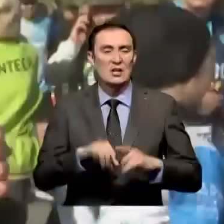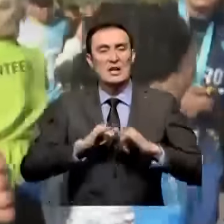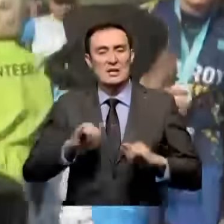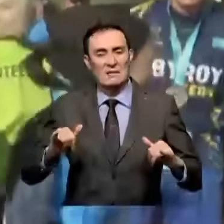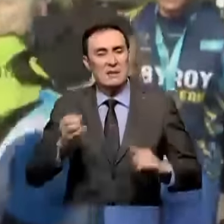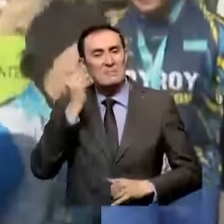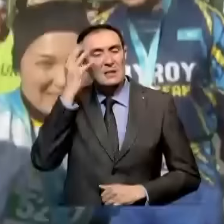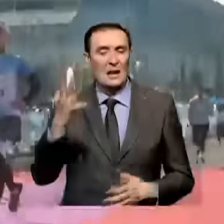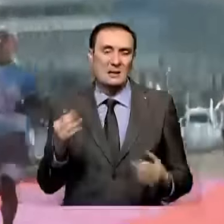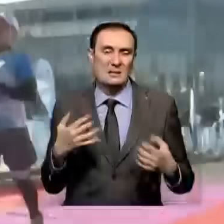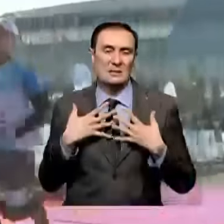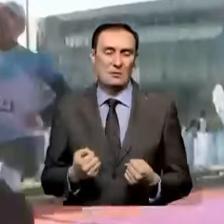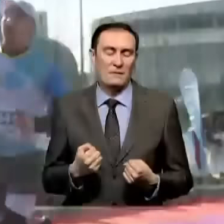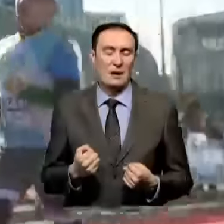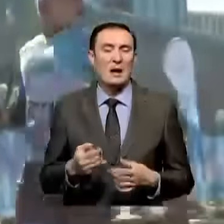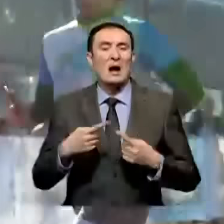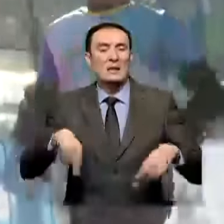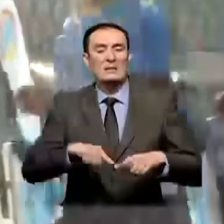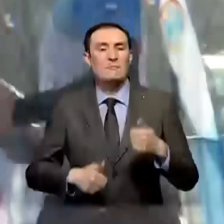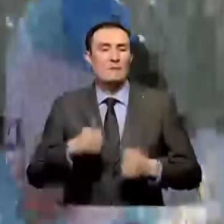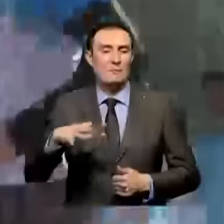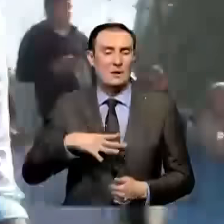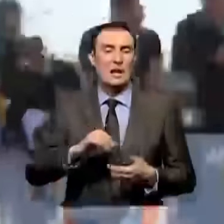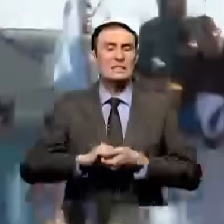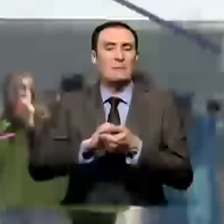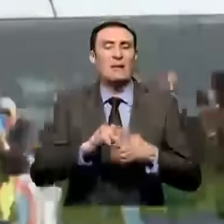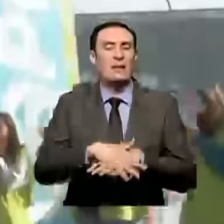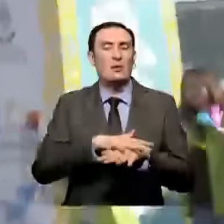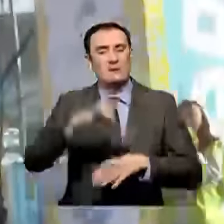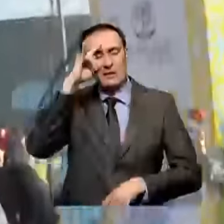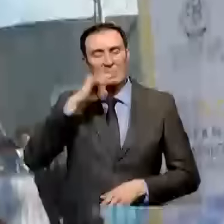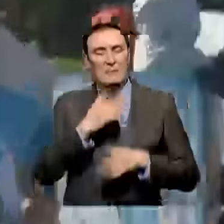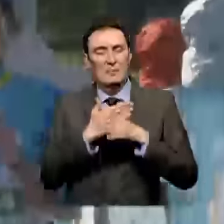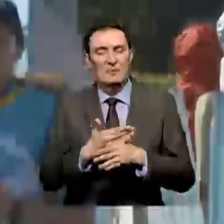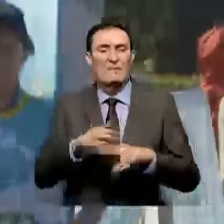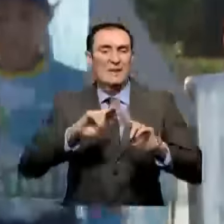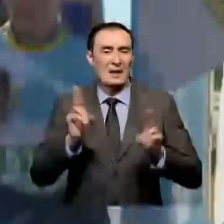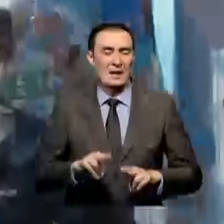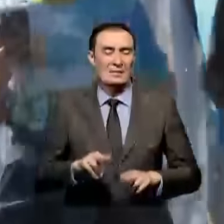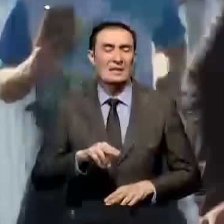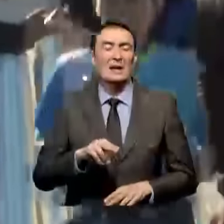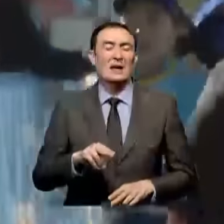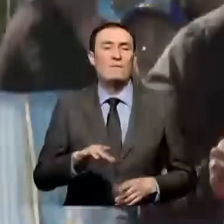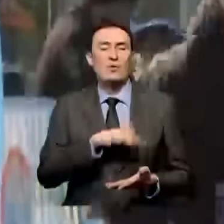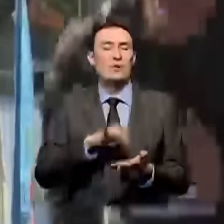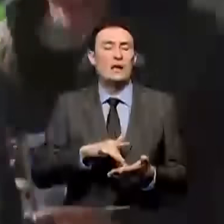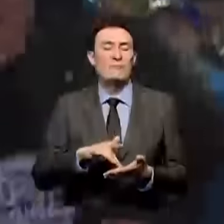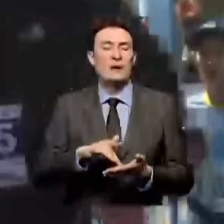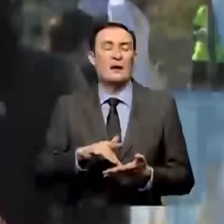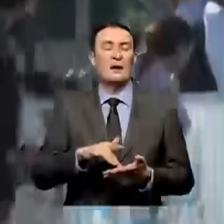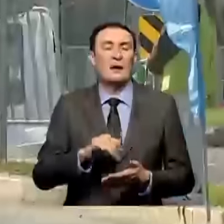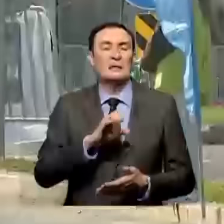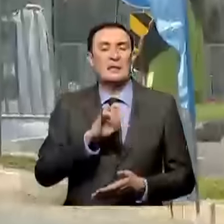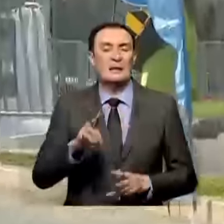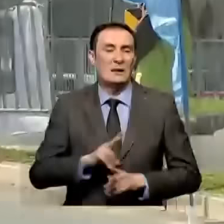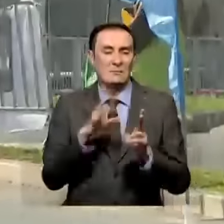развивать ментальное здоровье. Организатором марафона стала Ассамблея народа Казахстана при поддержке Федерации триатлона города Астаны. Подобный